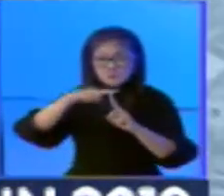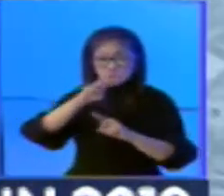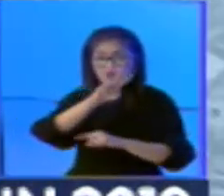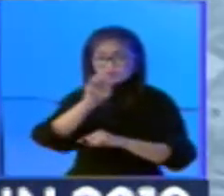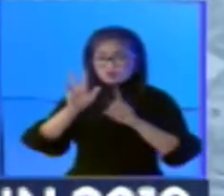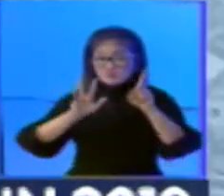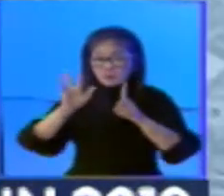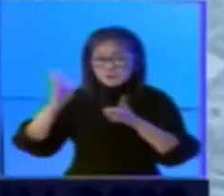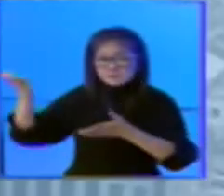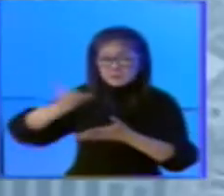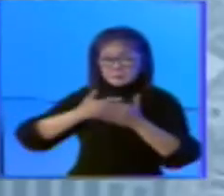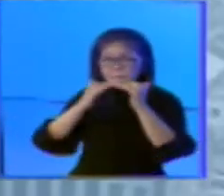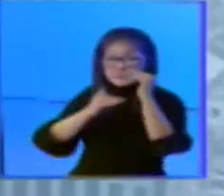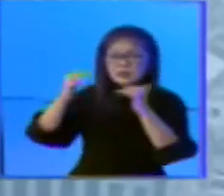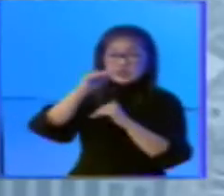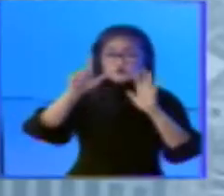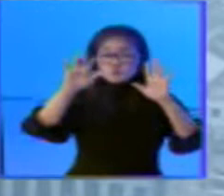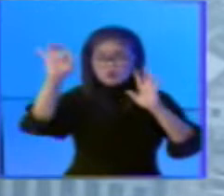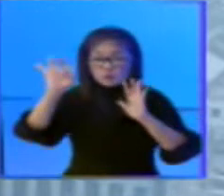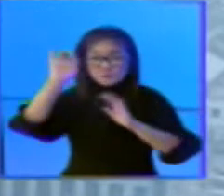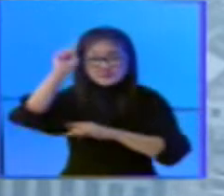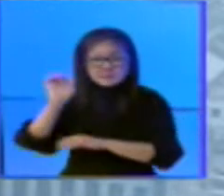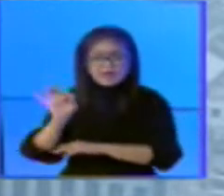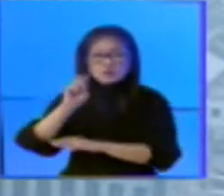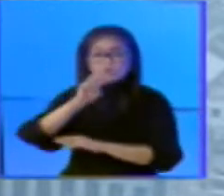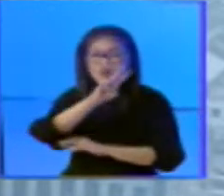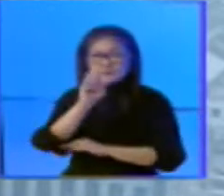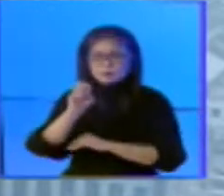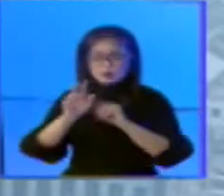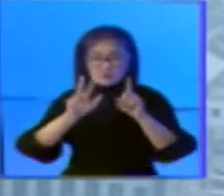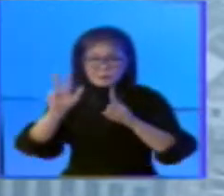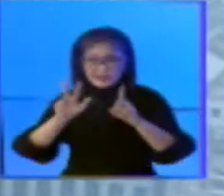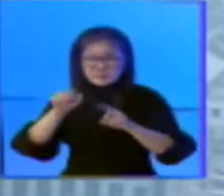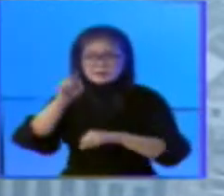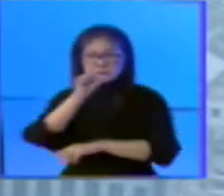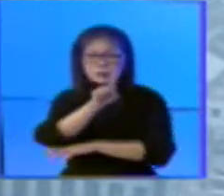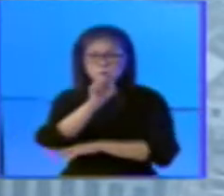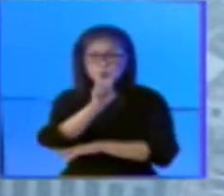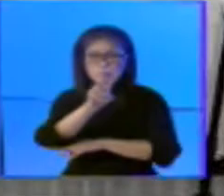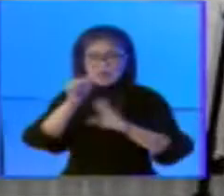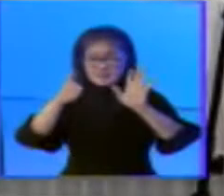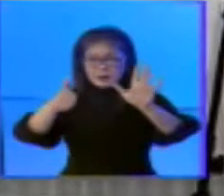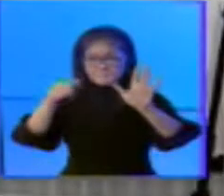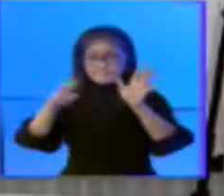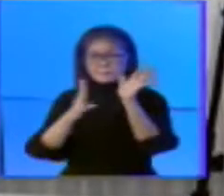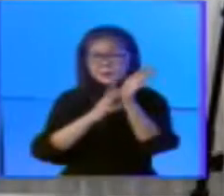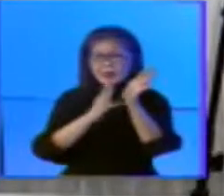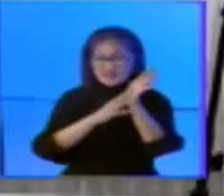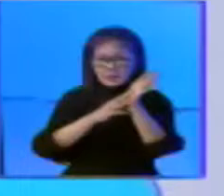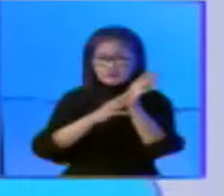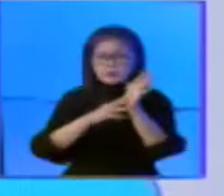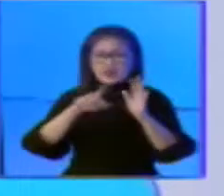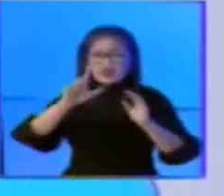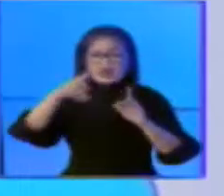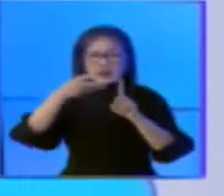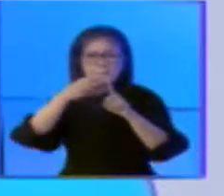Perolehan ini naik 70% dari perolehan tahun 2018 sebesar 826,6 miliar rupiah. Laba bersih ini merupakan